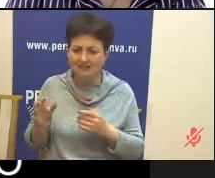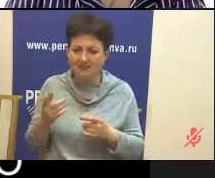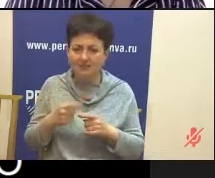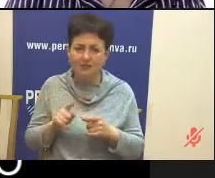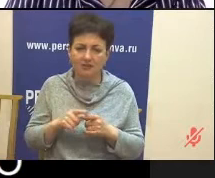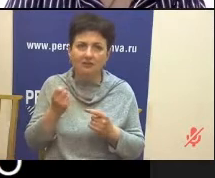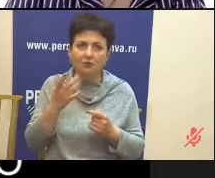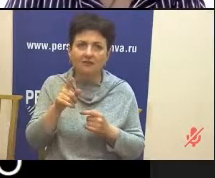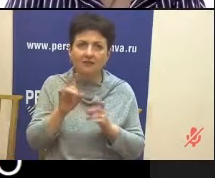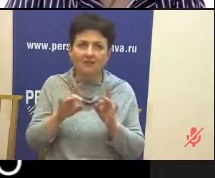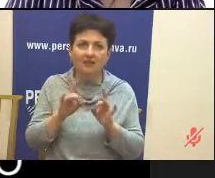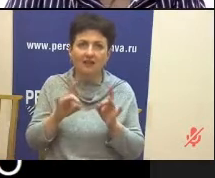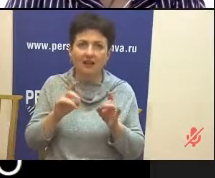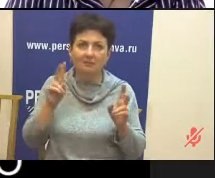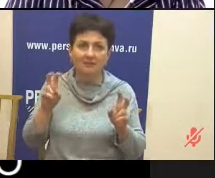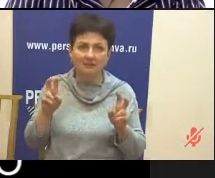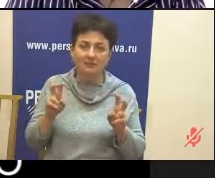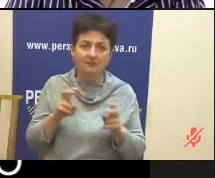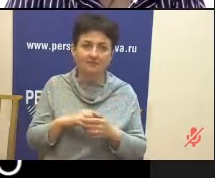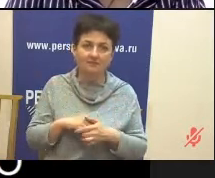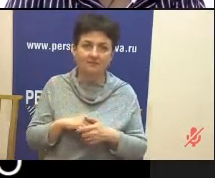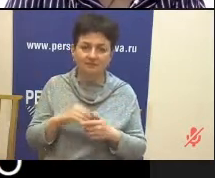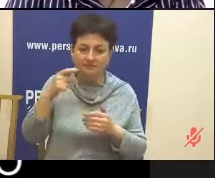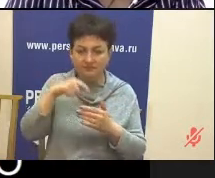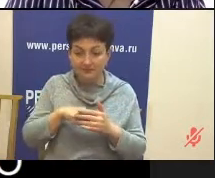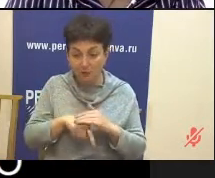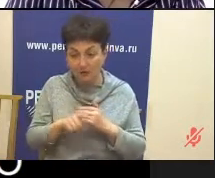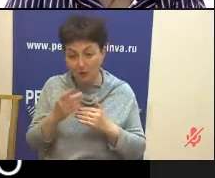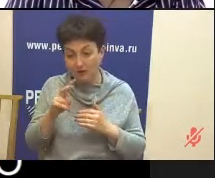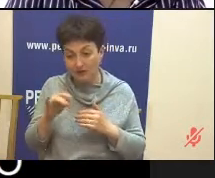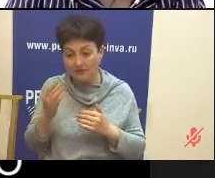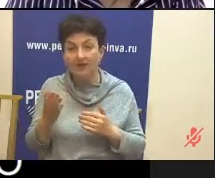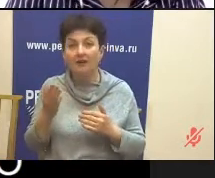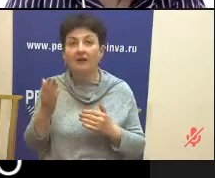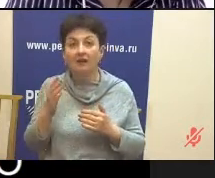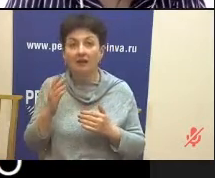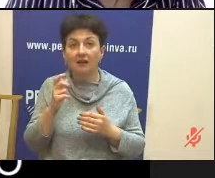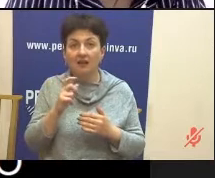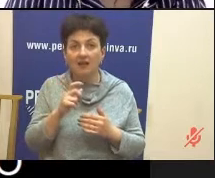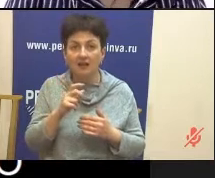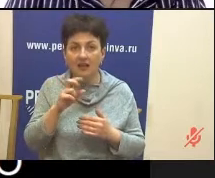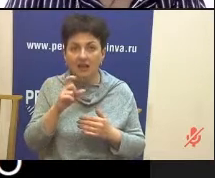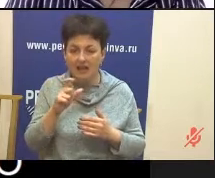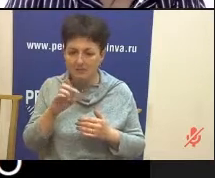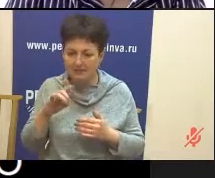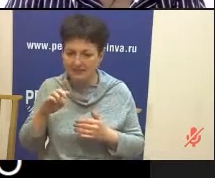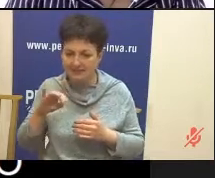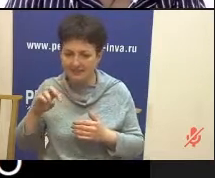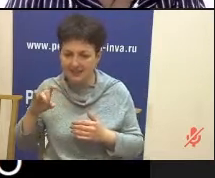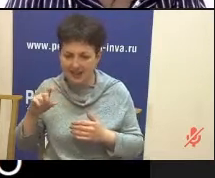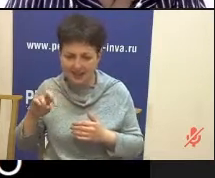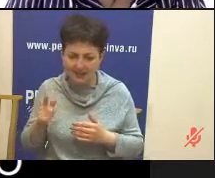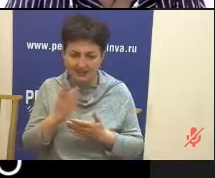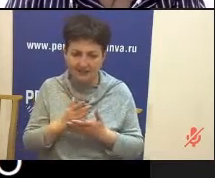рассылки, ну, это так же, как, я не знаю, насколько вы в рекламной теме глубоко, но есть